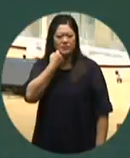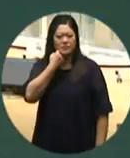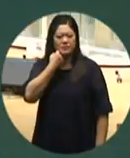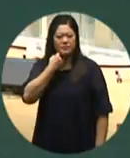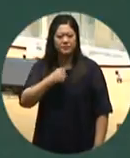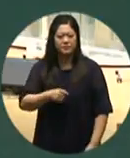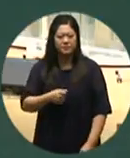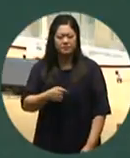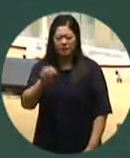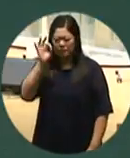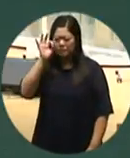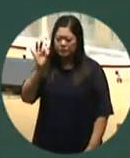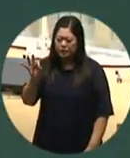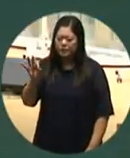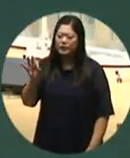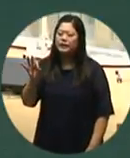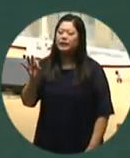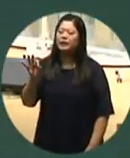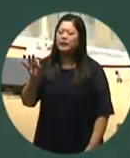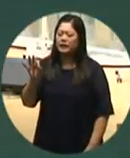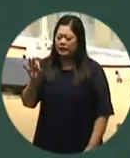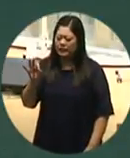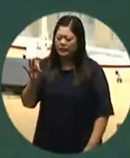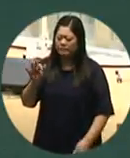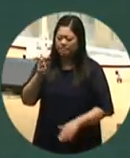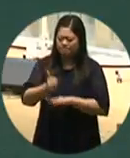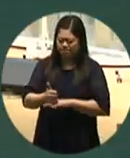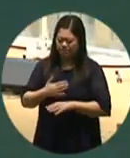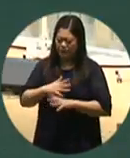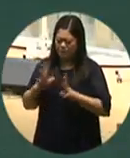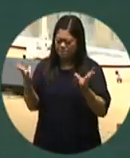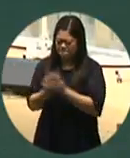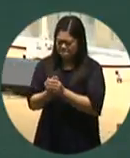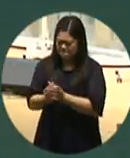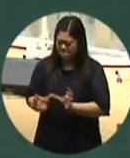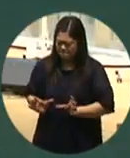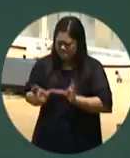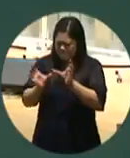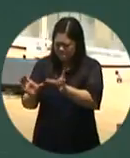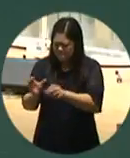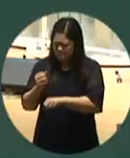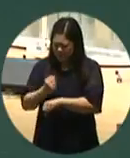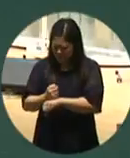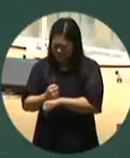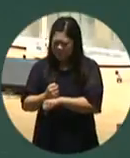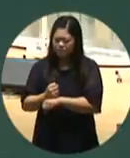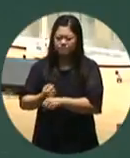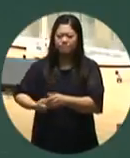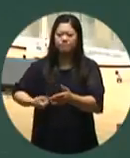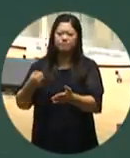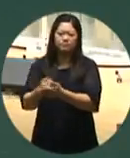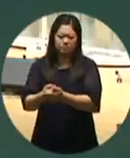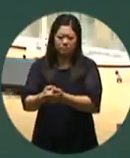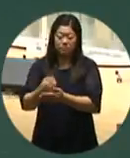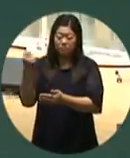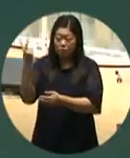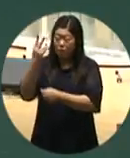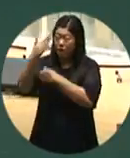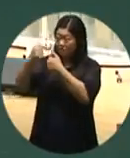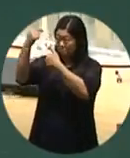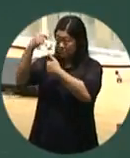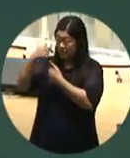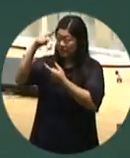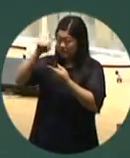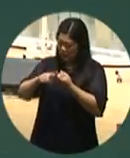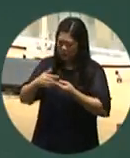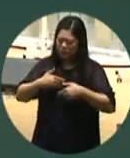이 부분에 내가 올인해야 되겠다. For this purpose, I must go all in. 심부름해야 되겠다. I must run the